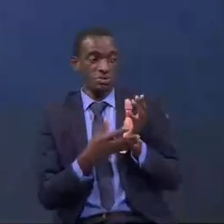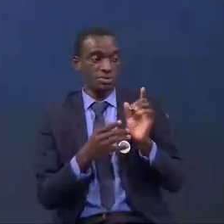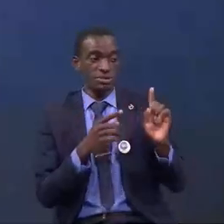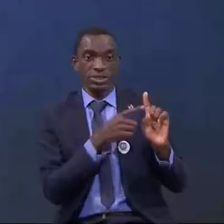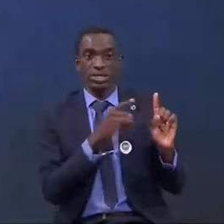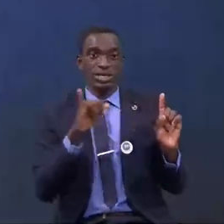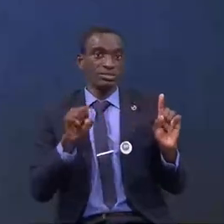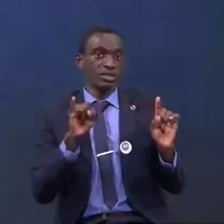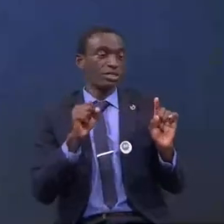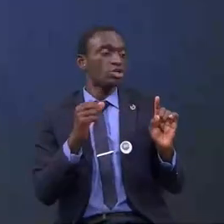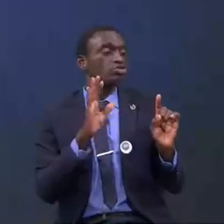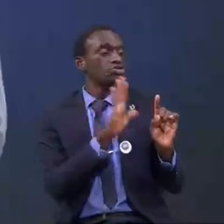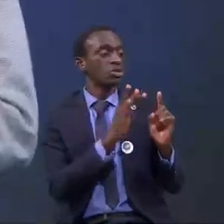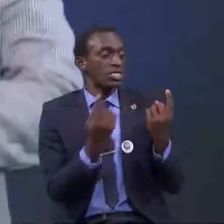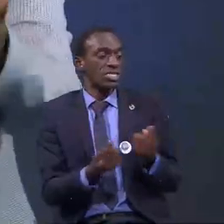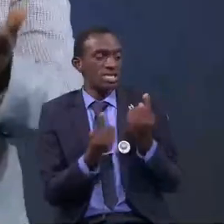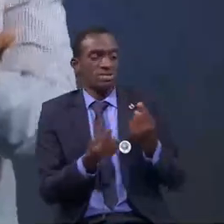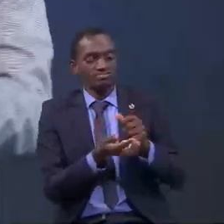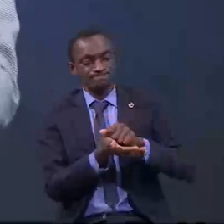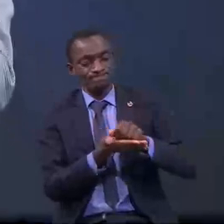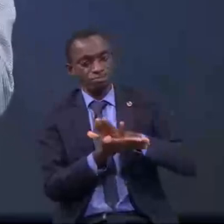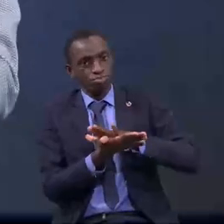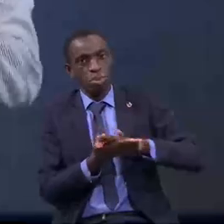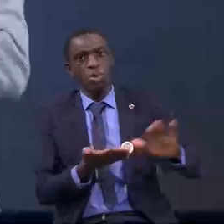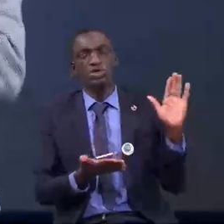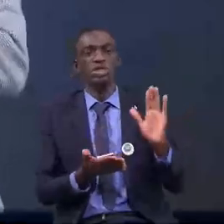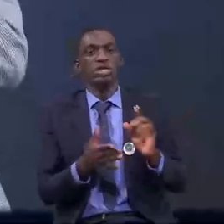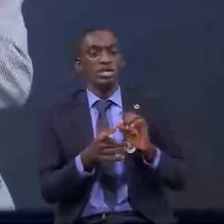Et ton péché expié. Verset 8 maintenant.